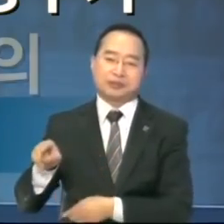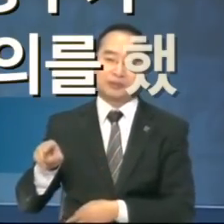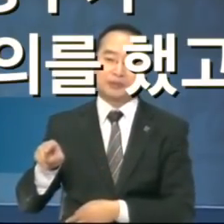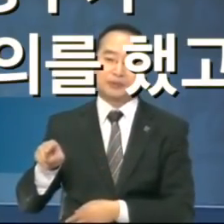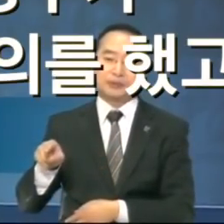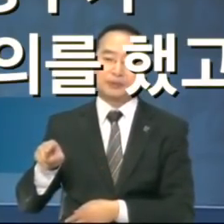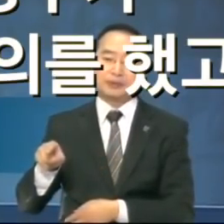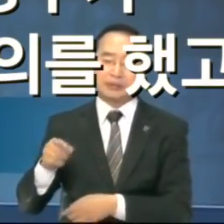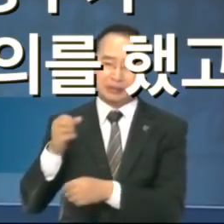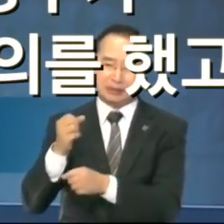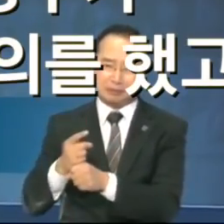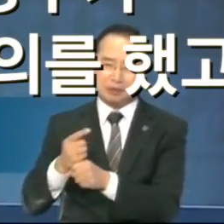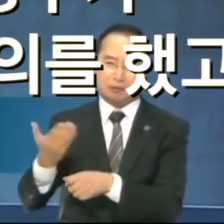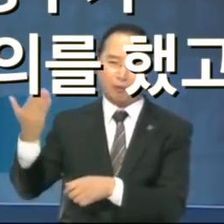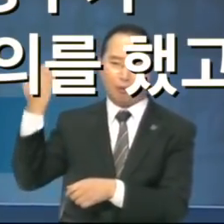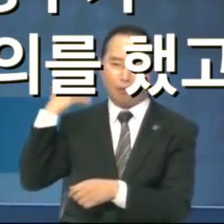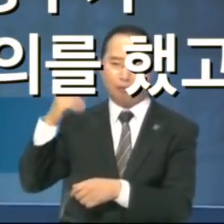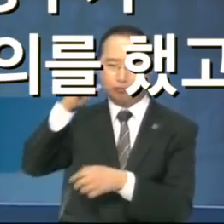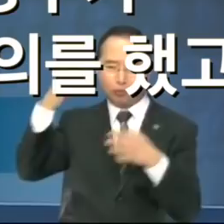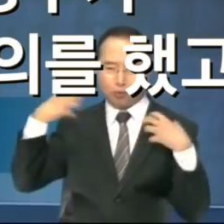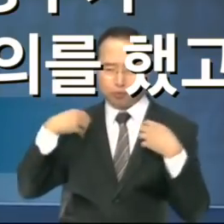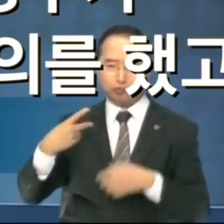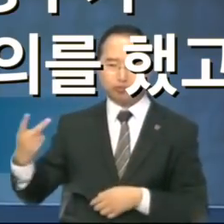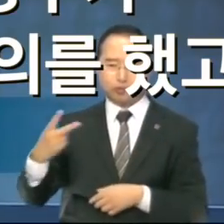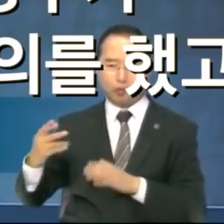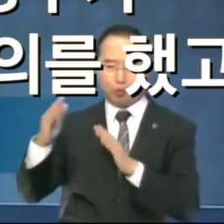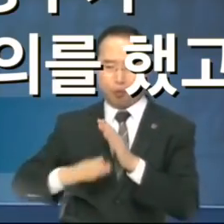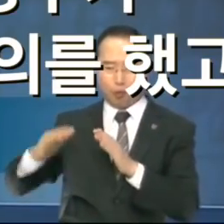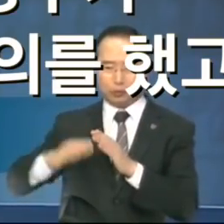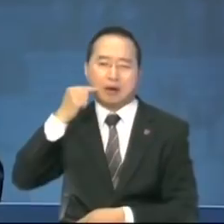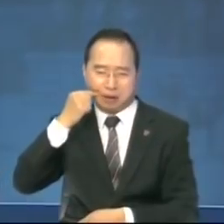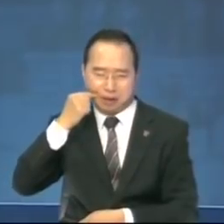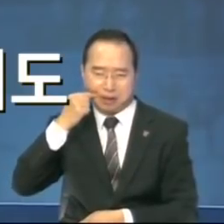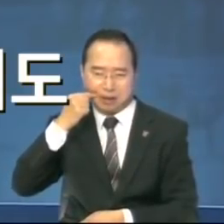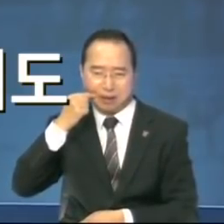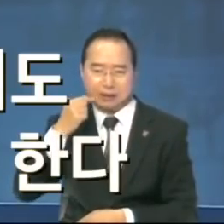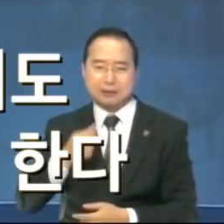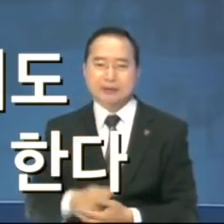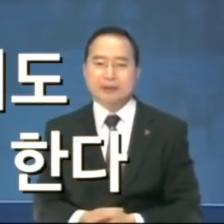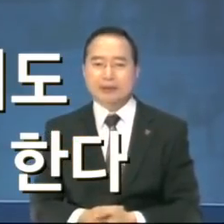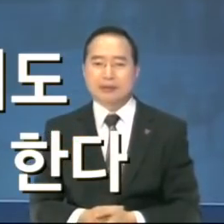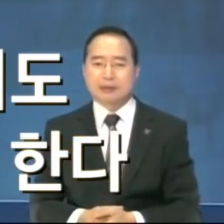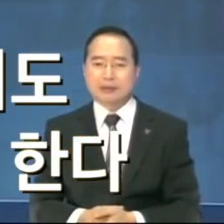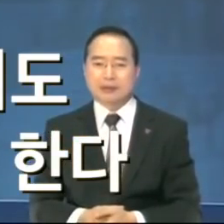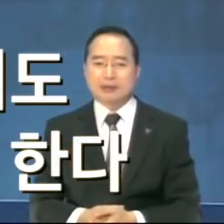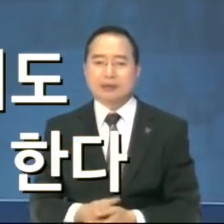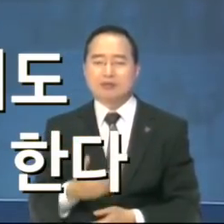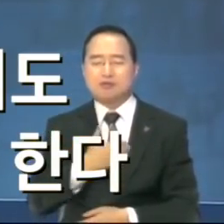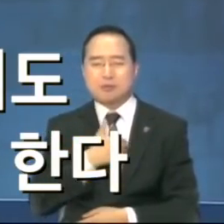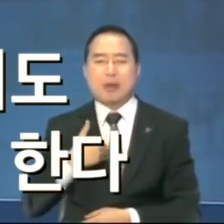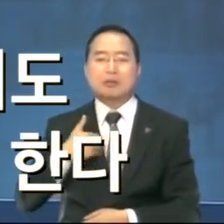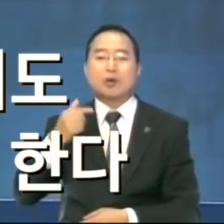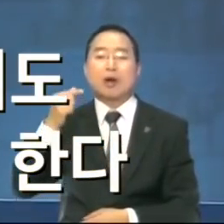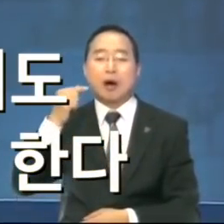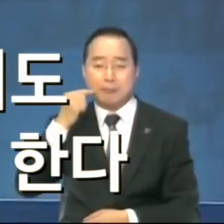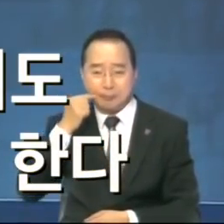또 이미 앞에 정부에서 양국 간의 공식적인 합의를 했던 우리가 충분히 만족할 수 없다